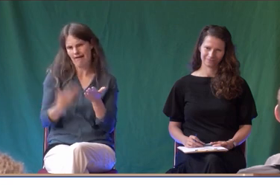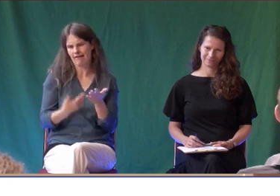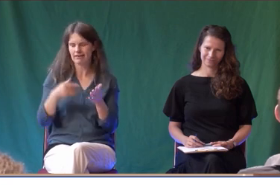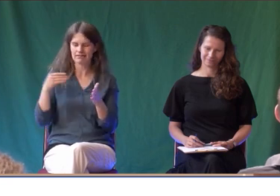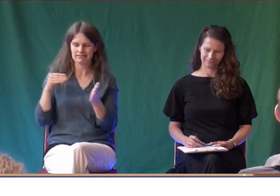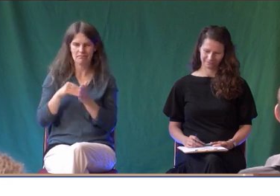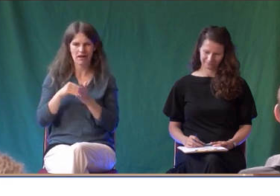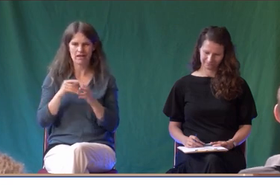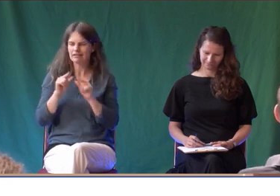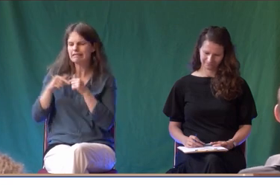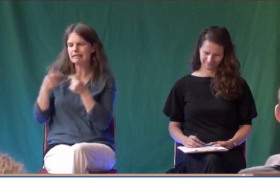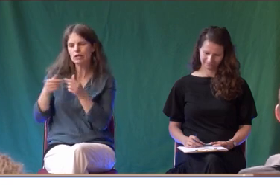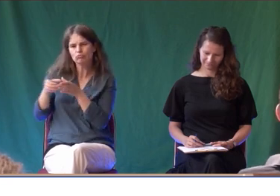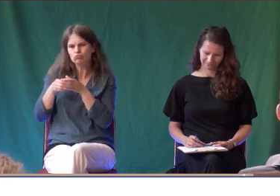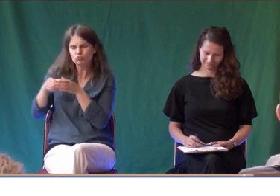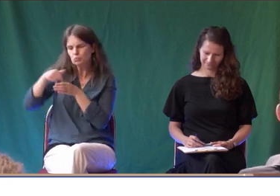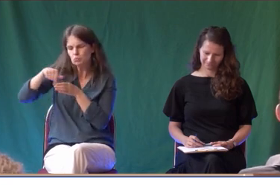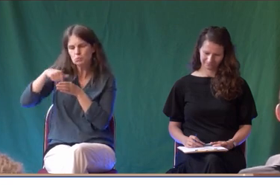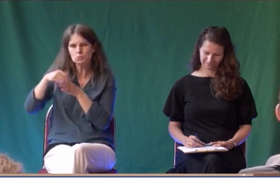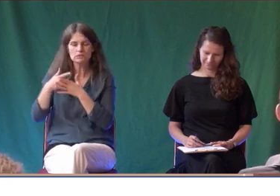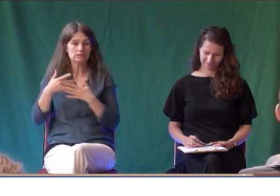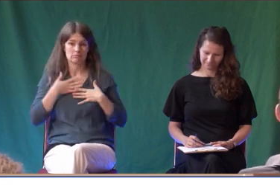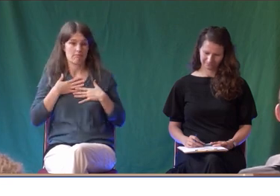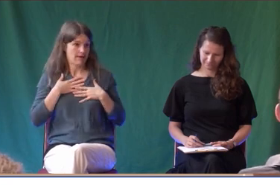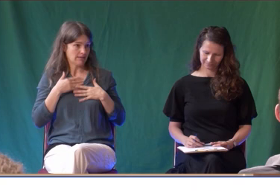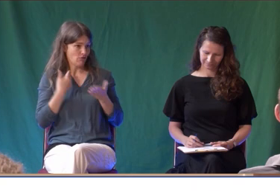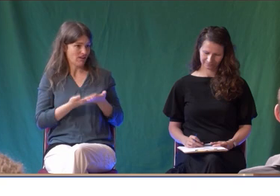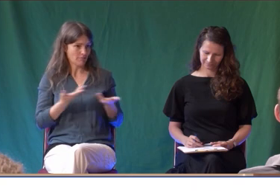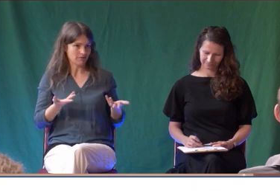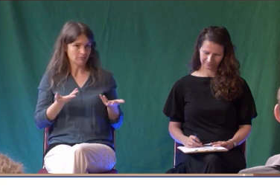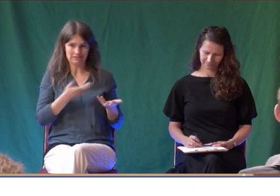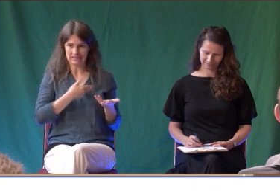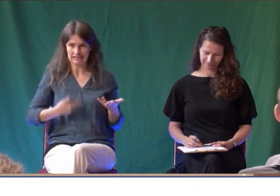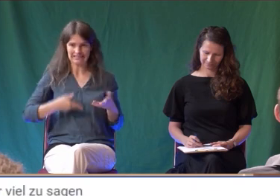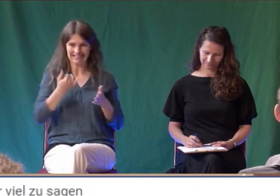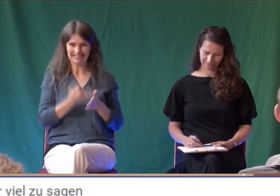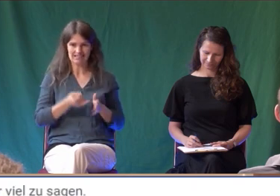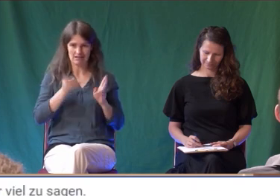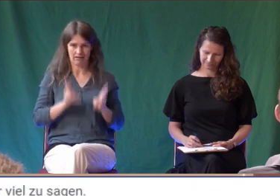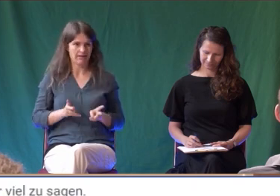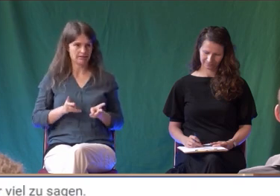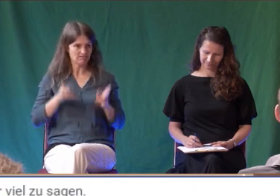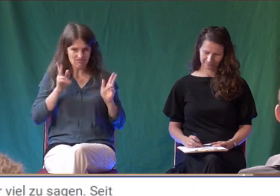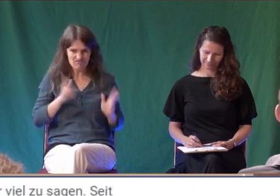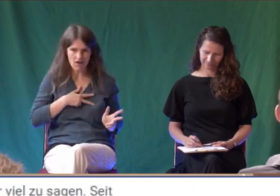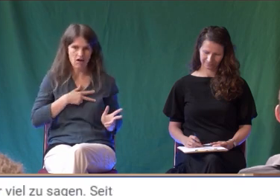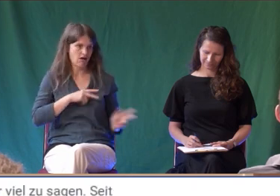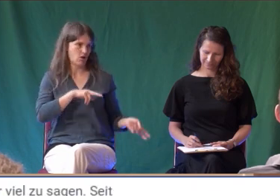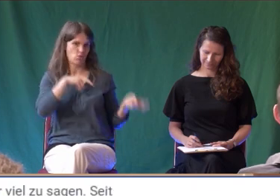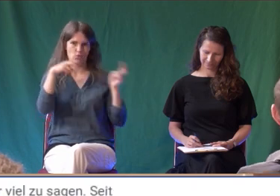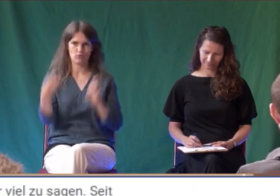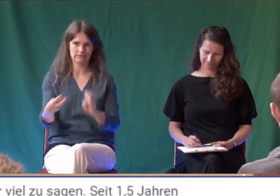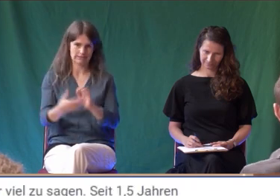verantwortlich die Kinderrechte in Sachsen zur tatsächlichen Umsetzung mit zur